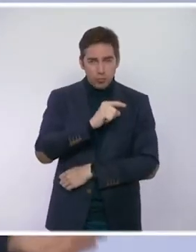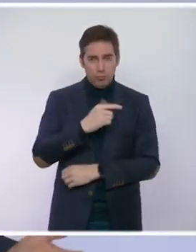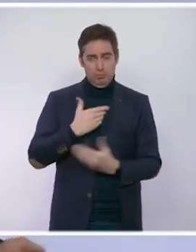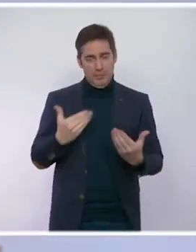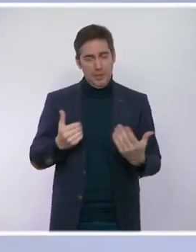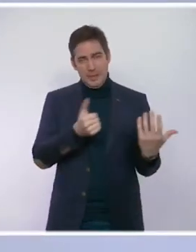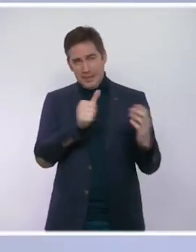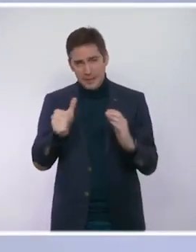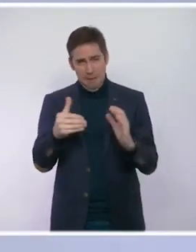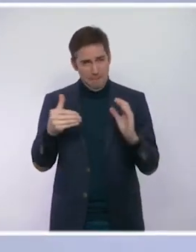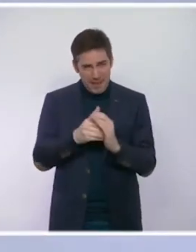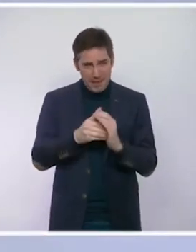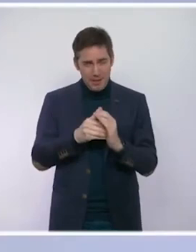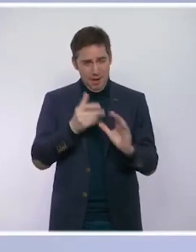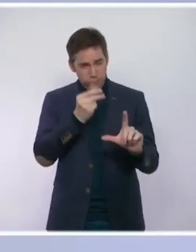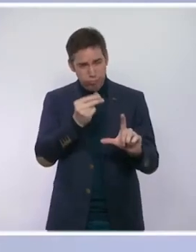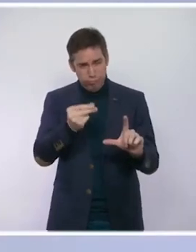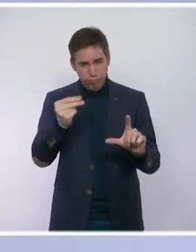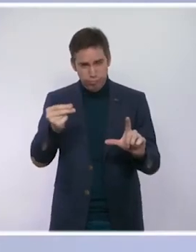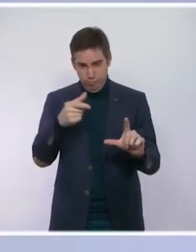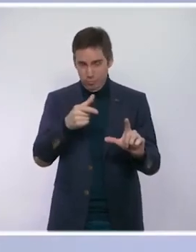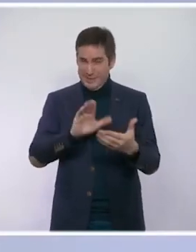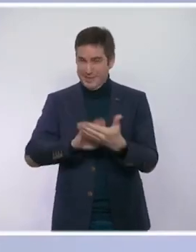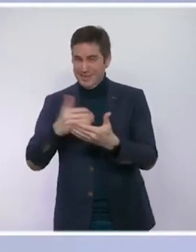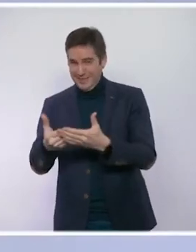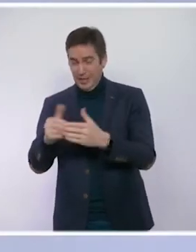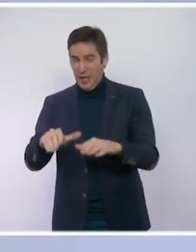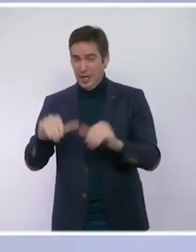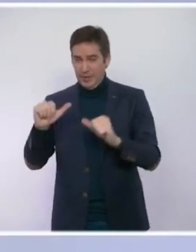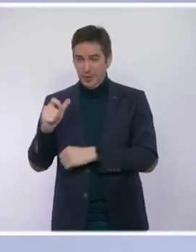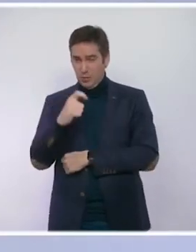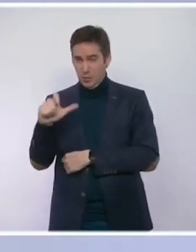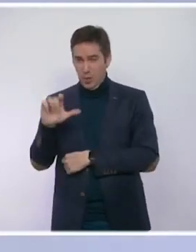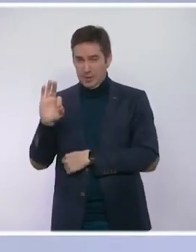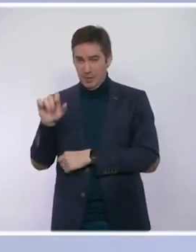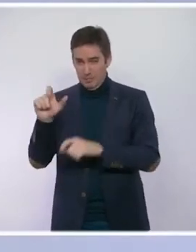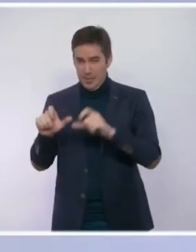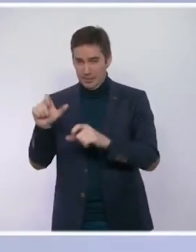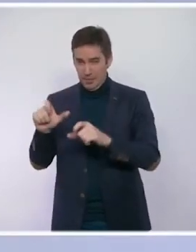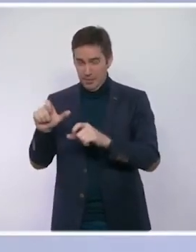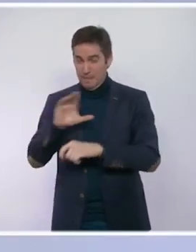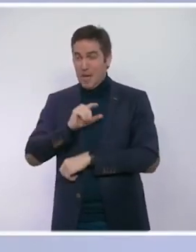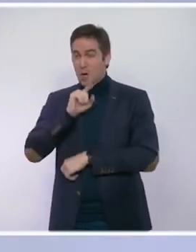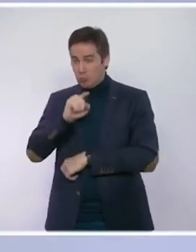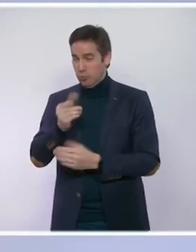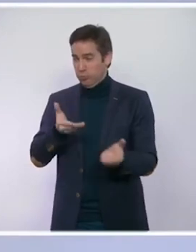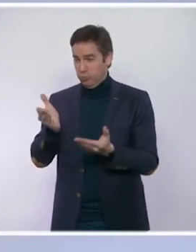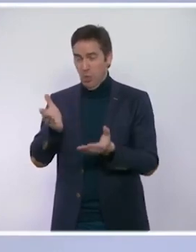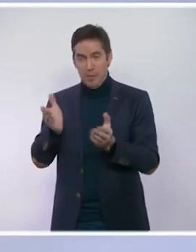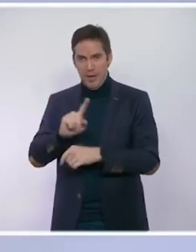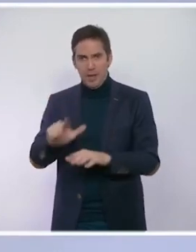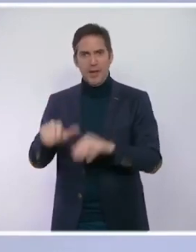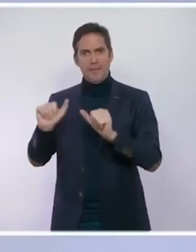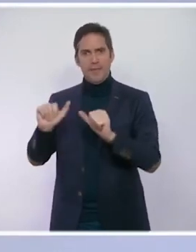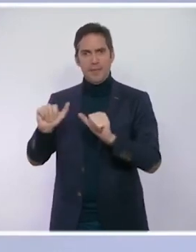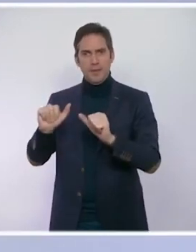fait ces derniers jours, permet d'éviter l'hospitalisation de 250 personnes, ce qui est extrêmement important. C'est pour cela que nous appelons toutes celles et tous